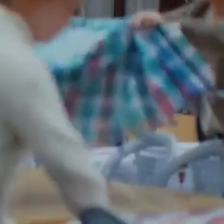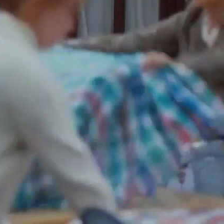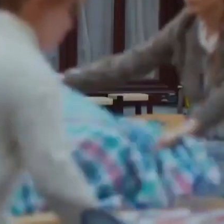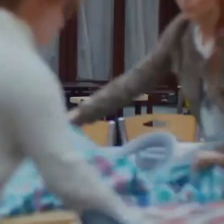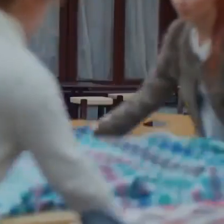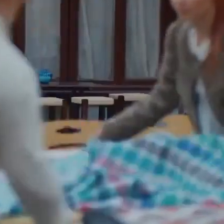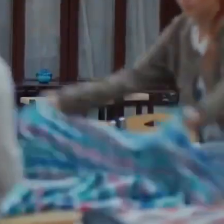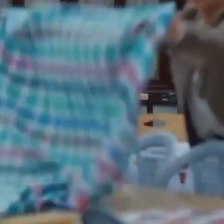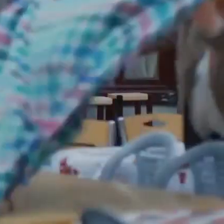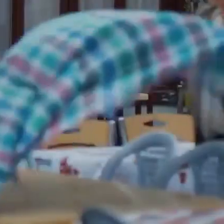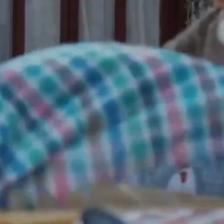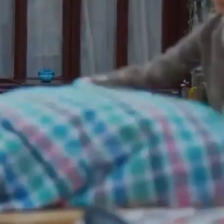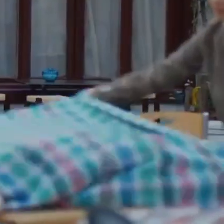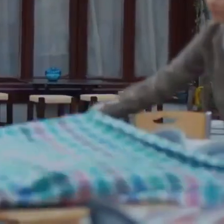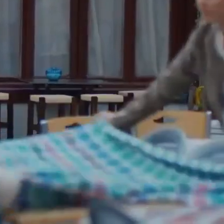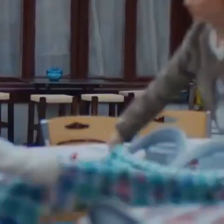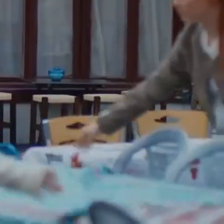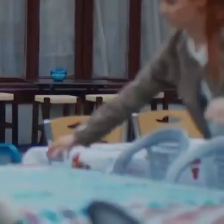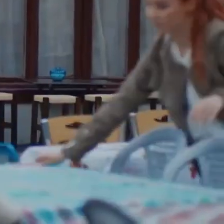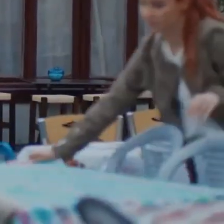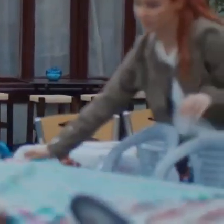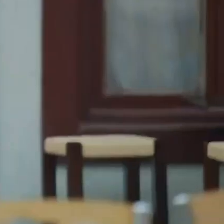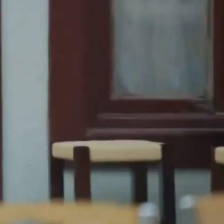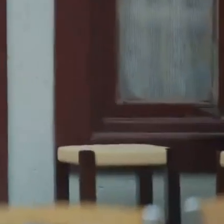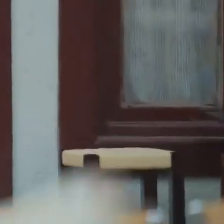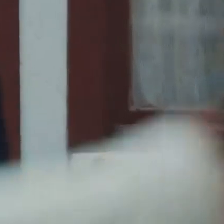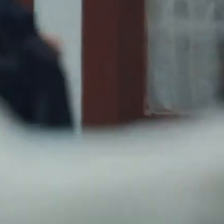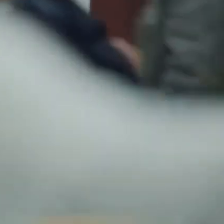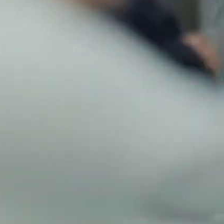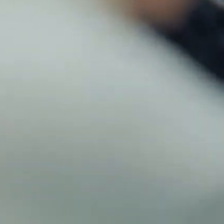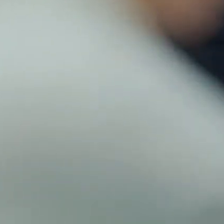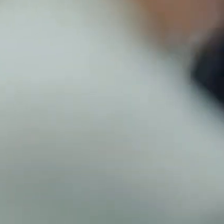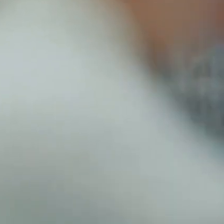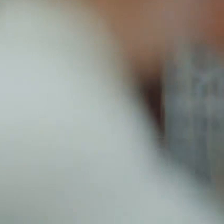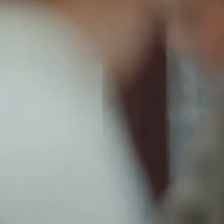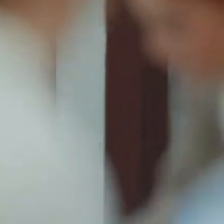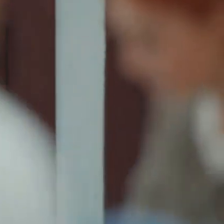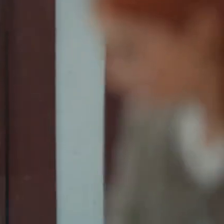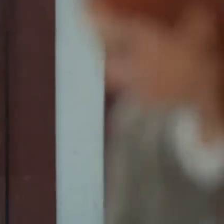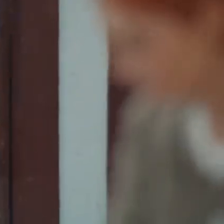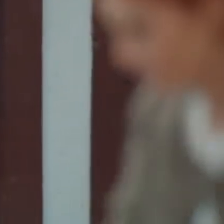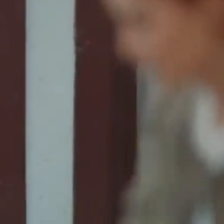önündeki hareketlilikte kadınlar birbirlerine geliştirdikleri masaların üzerlerini örtülerini seviyor.